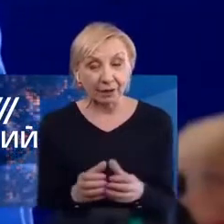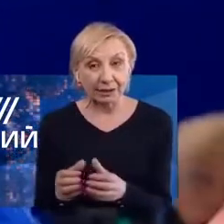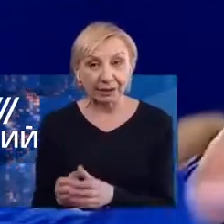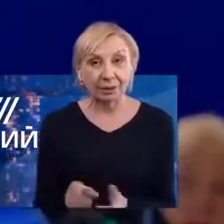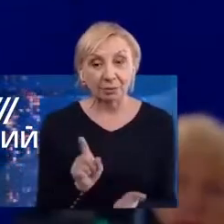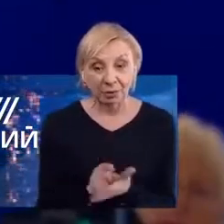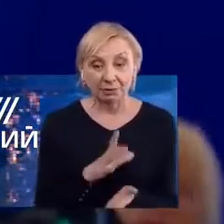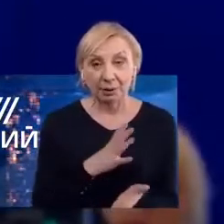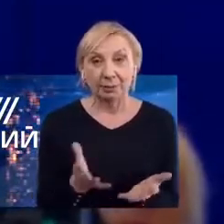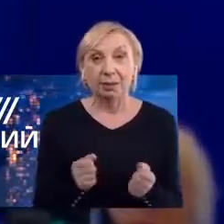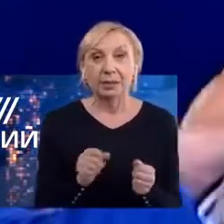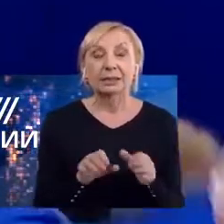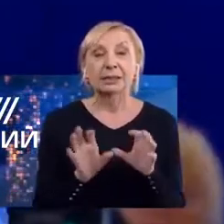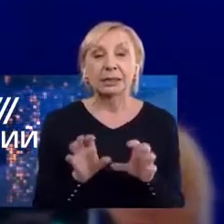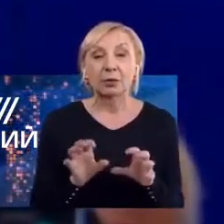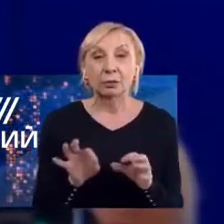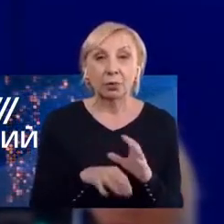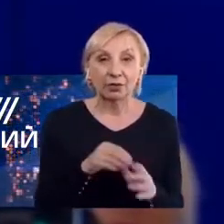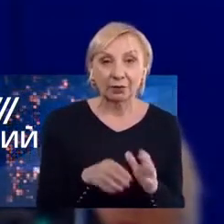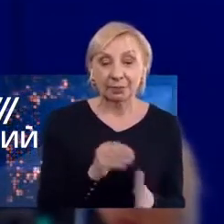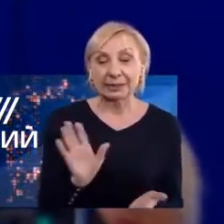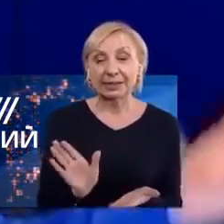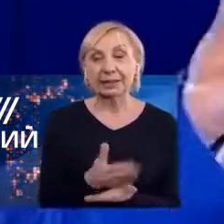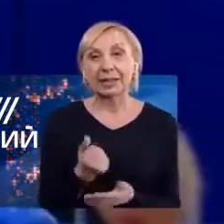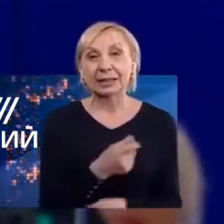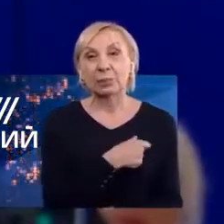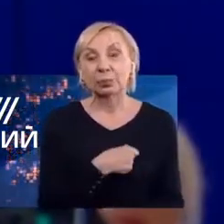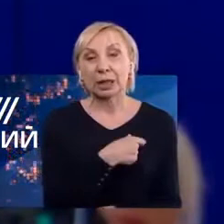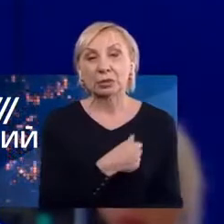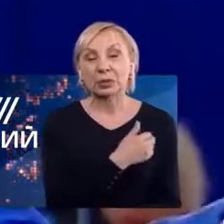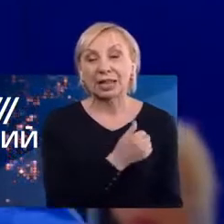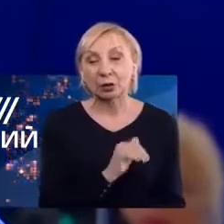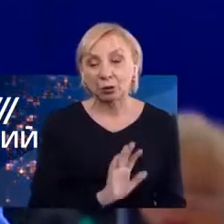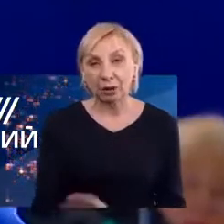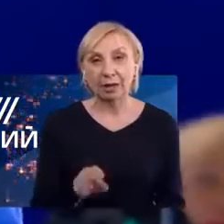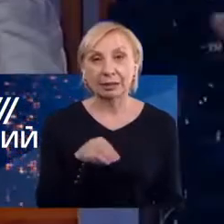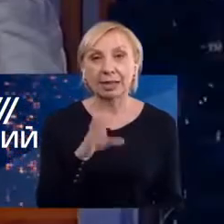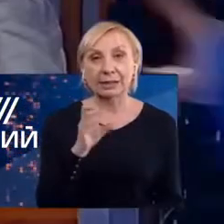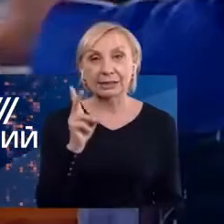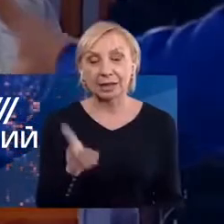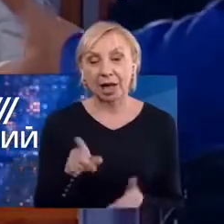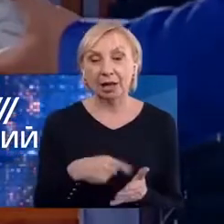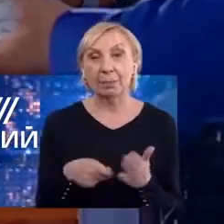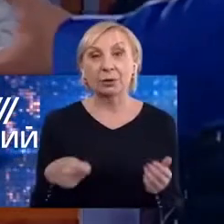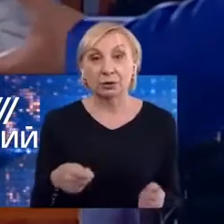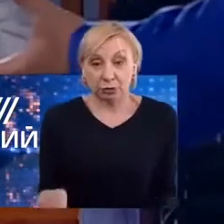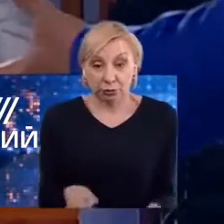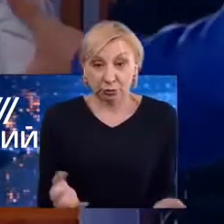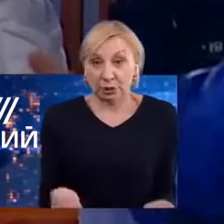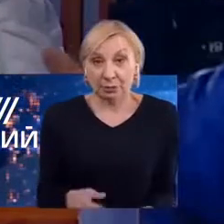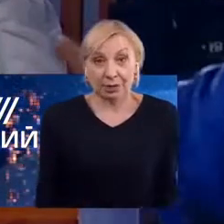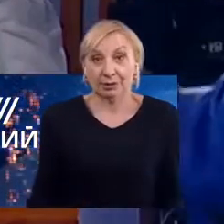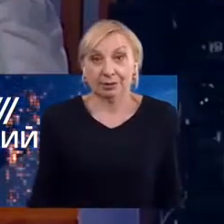мали прийняти закон про вибори, зняття депутатської недоторканності, закон про ТСК, про імпічмент президента. Що прийняли? прийняли. Нічого